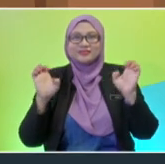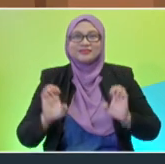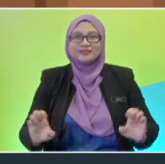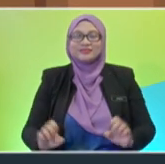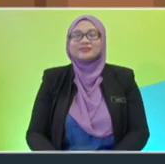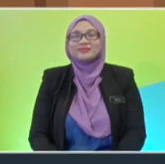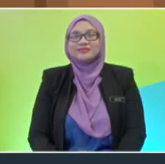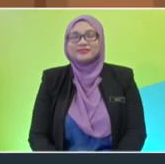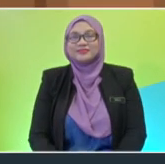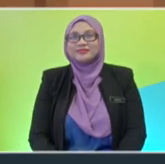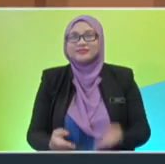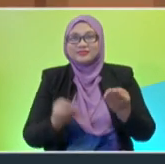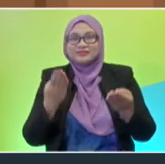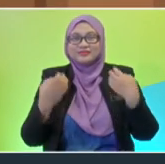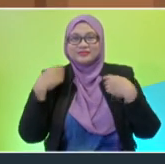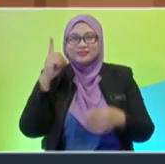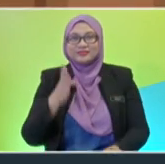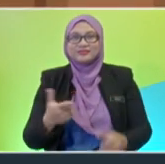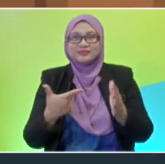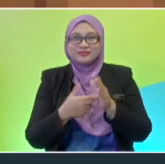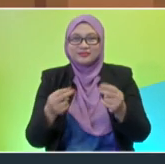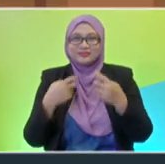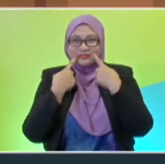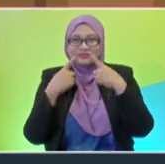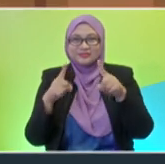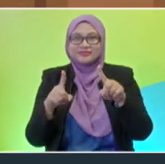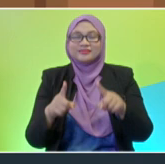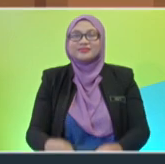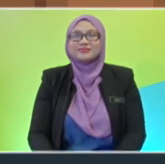oke boleh kita berikan pada tangan